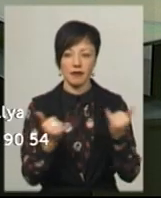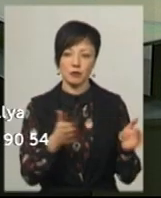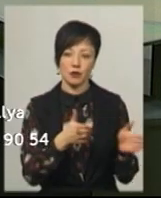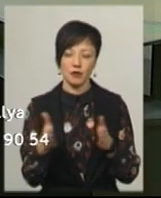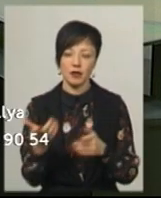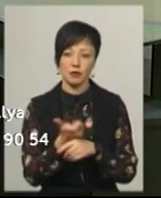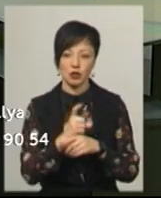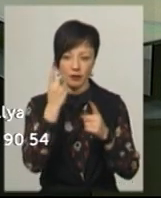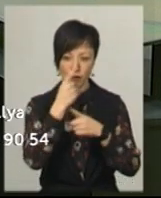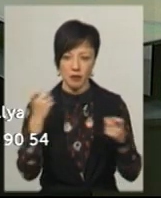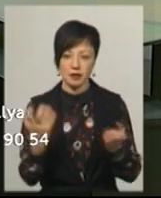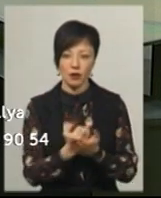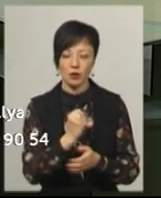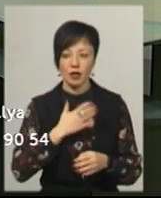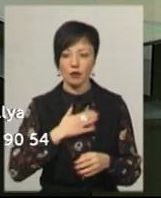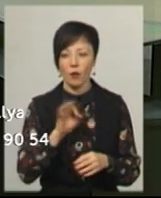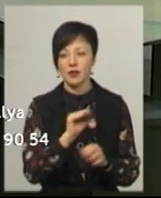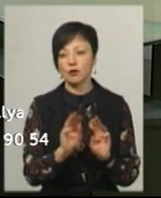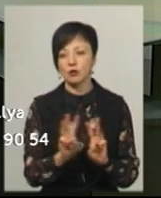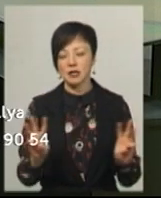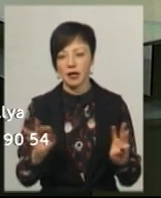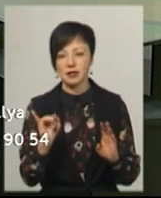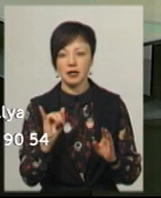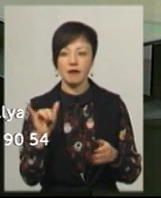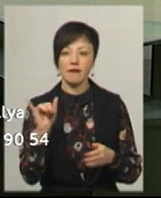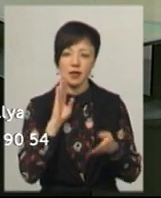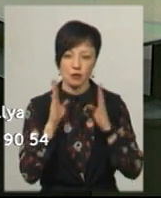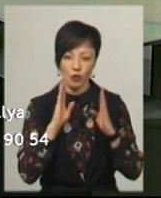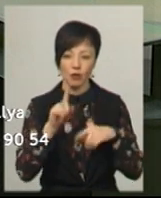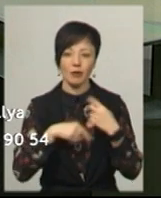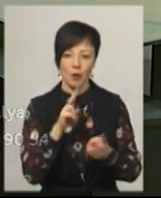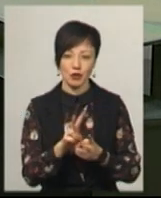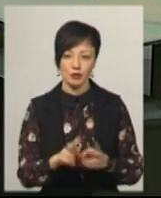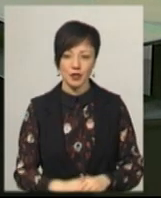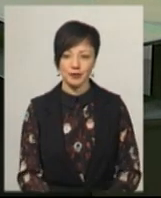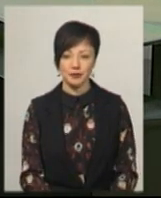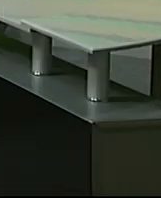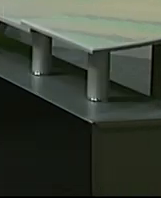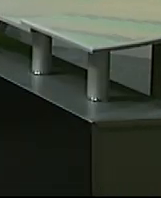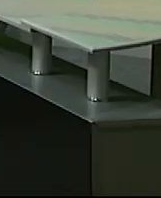підготувати. Більше інформації знаходьте на нашому офіційному сайті та на сторінці у Facebook. Побачимось!